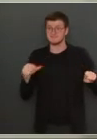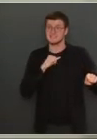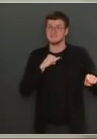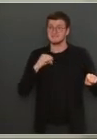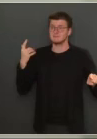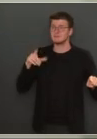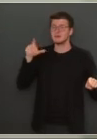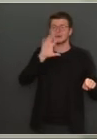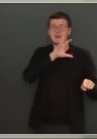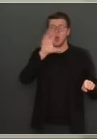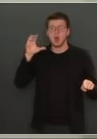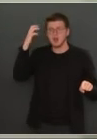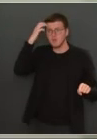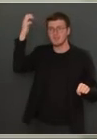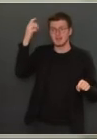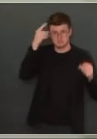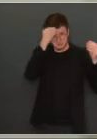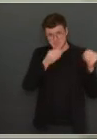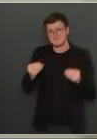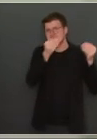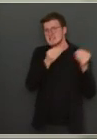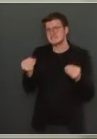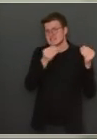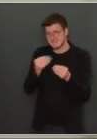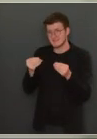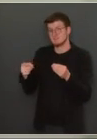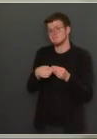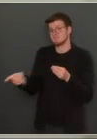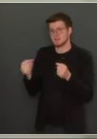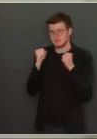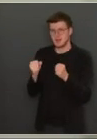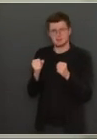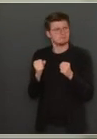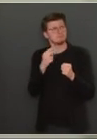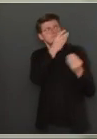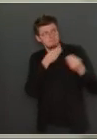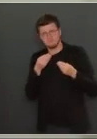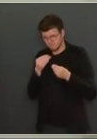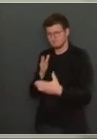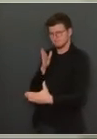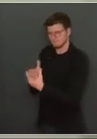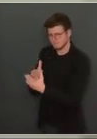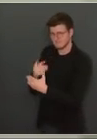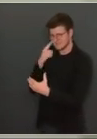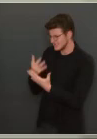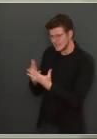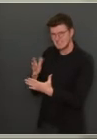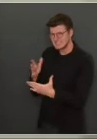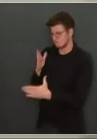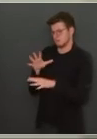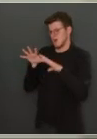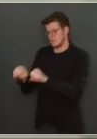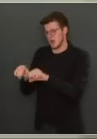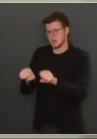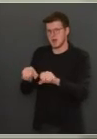overheden en ze hebben alle ruimte om in te grijpen als de situatie daarom vraagt. Een lijst van